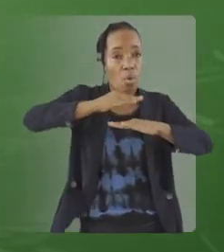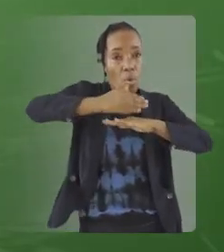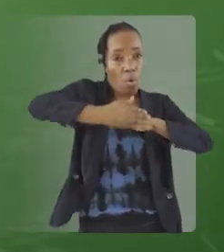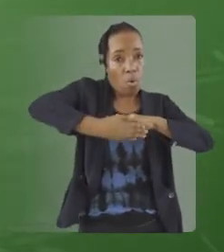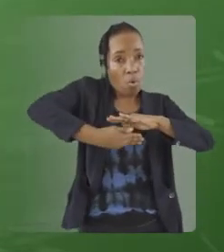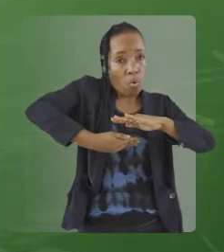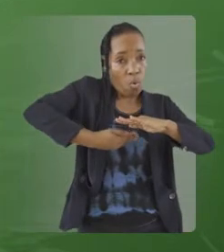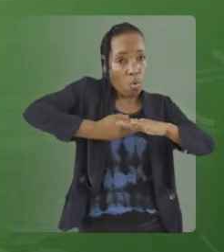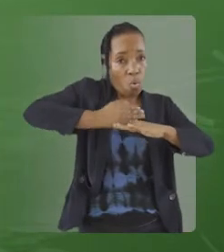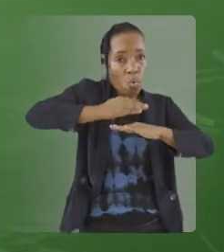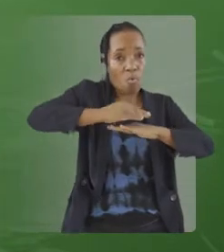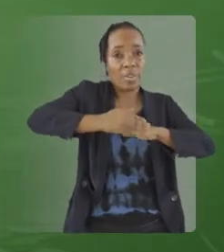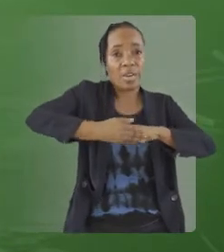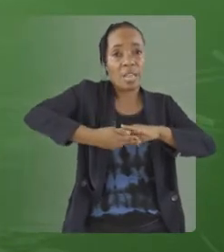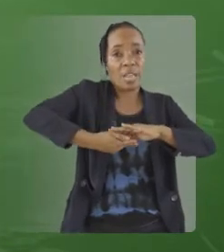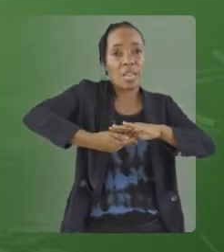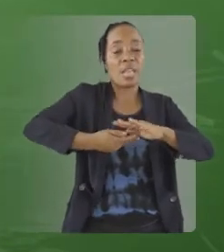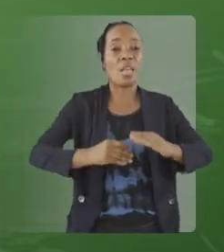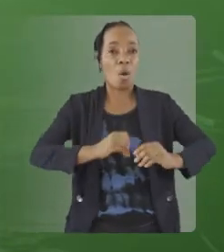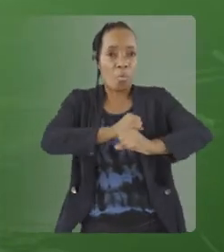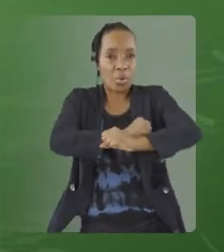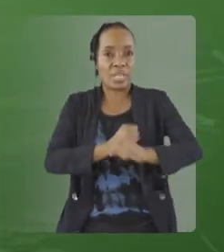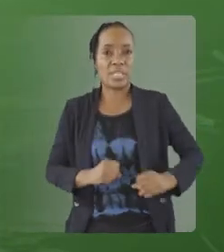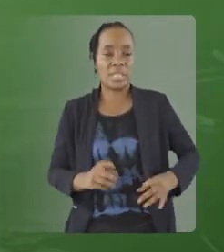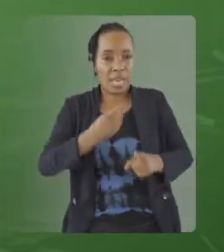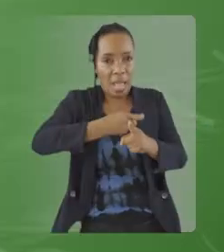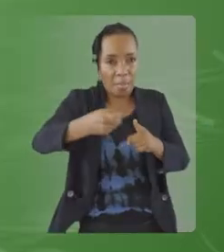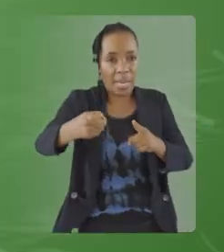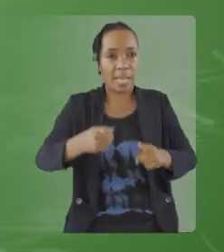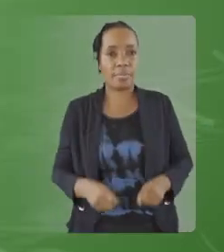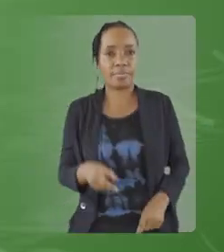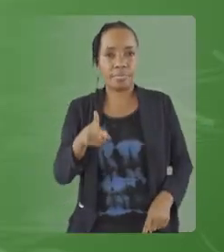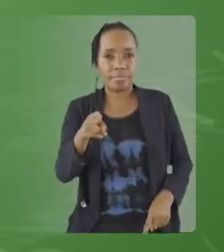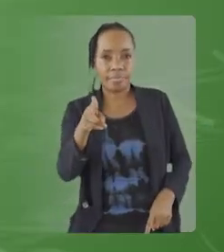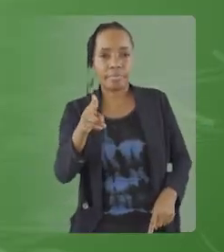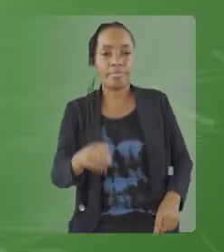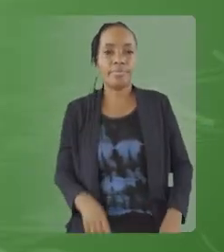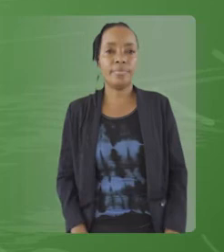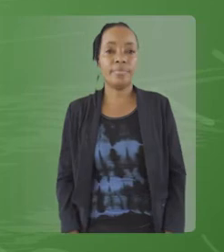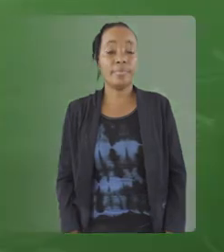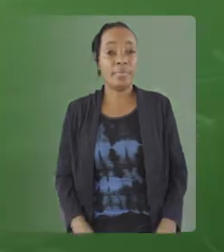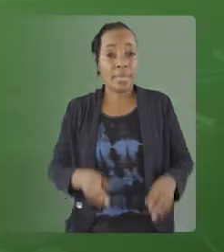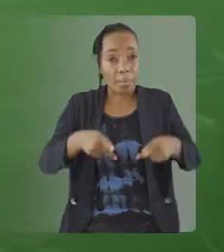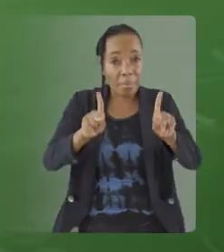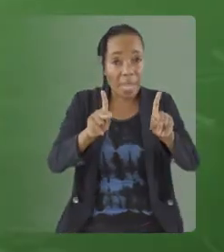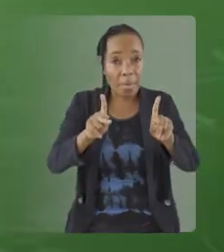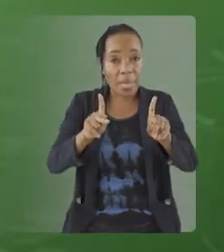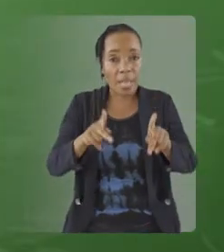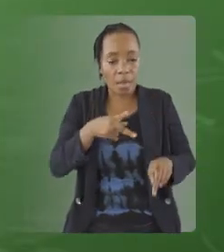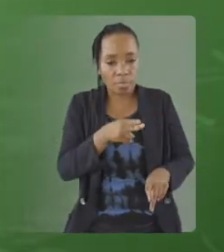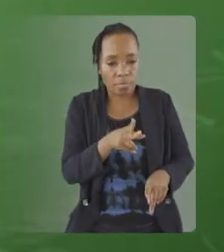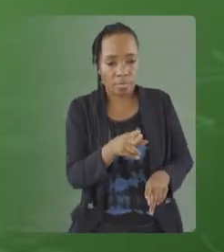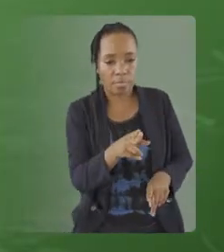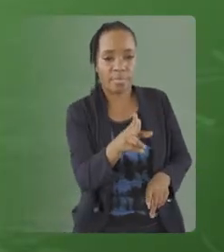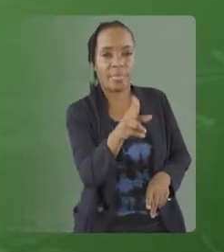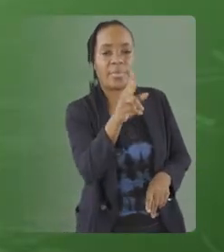plaie, à couvrir la plaie. La paire de ciseaux, elle sert à